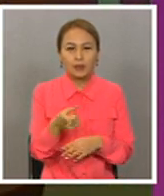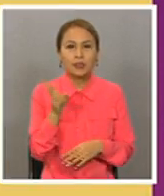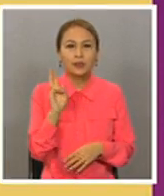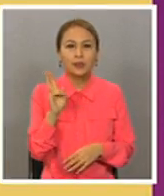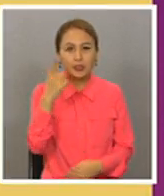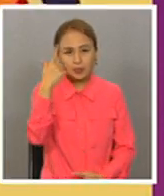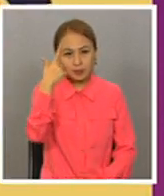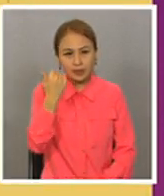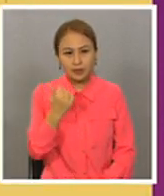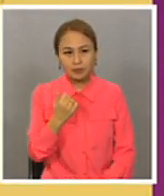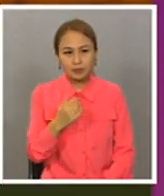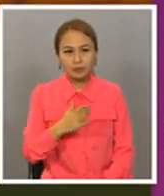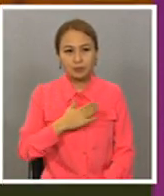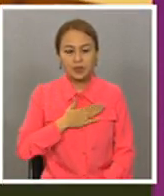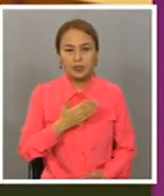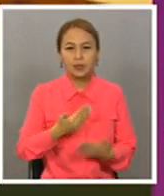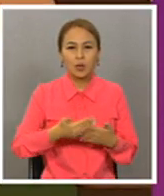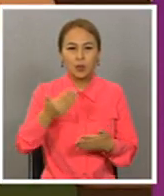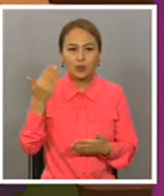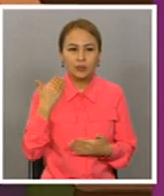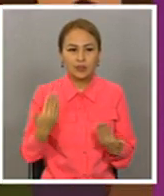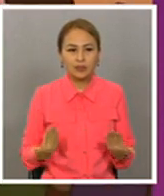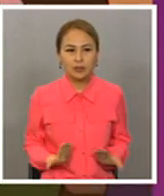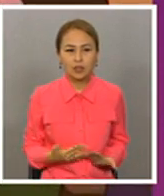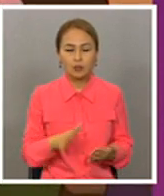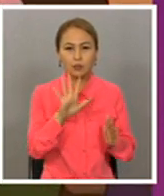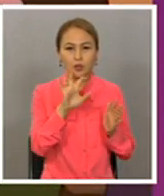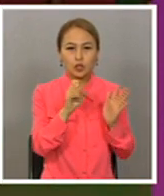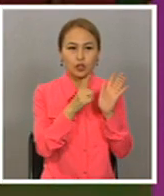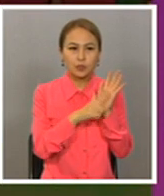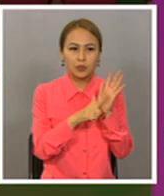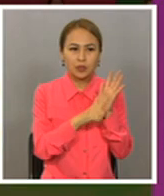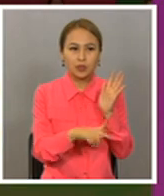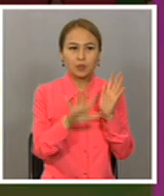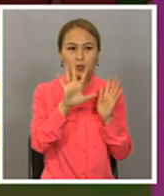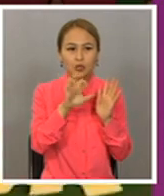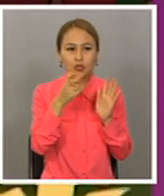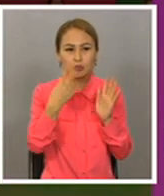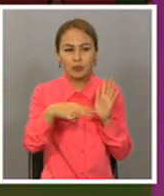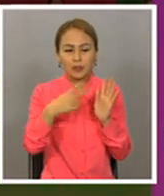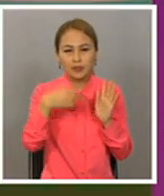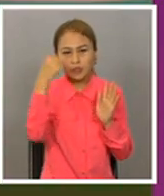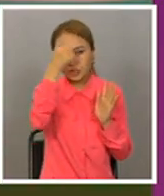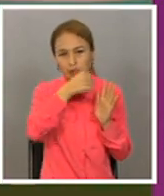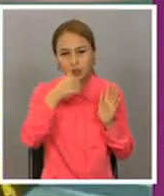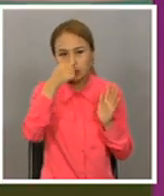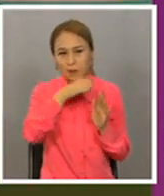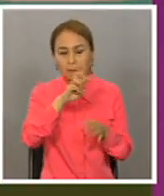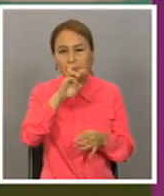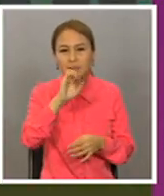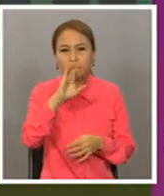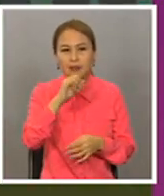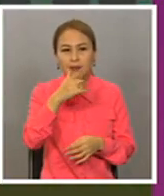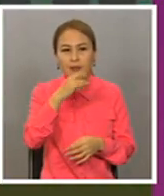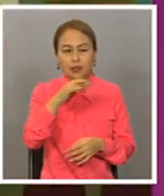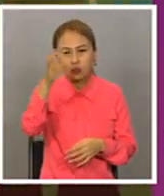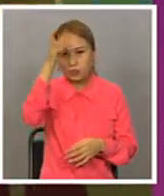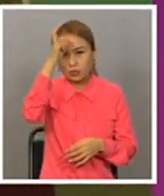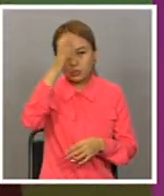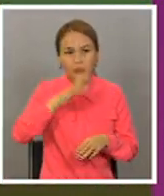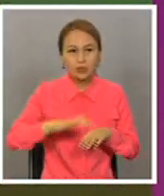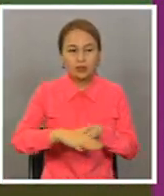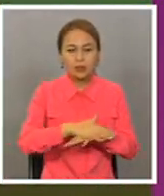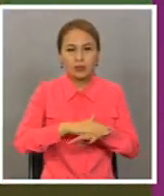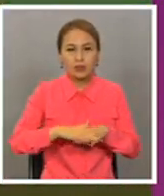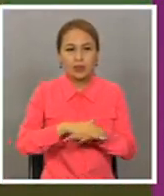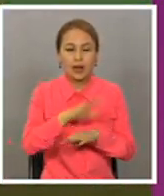бе? Біздің дәуірімізге дейінгі 570-520 жылдары ержүрек массагет, яғни түркі сақ халықтарын билеген